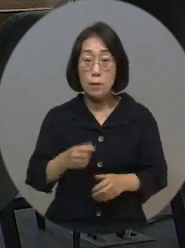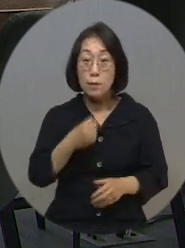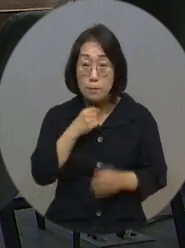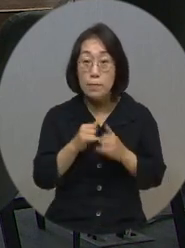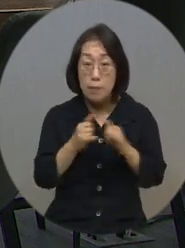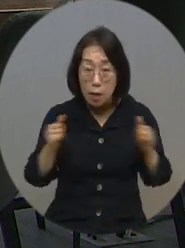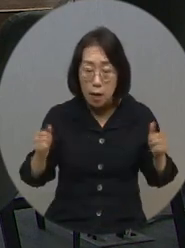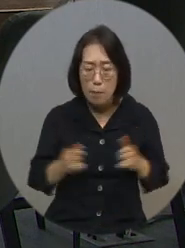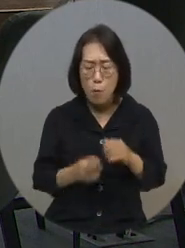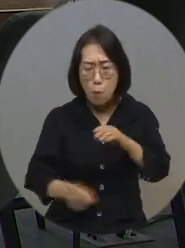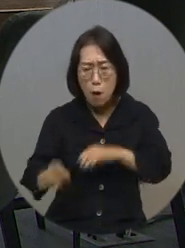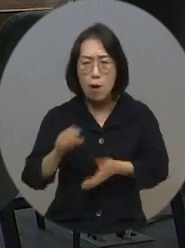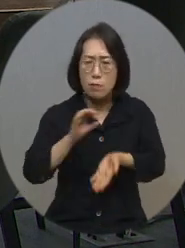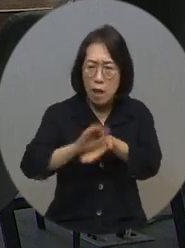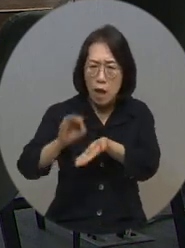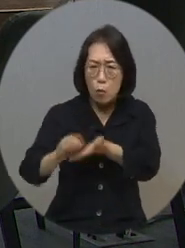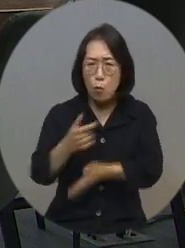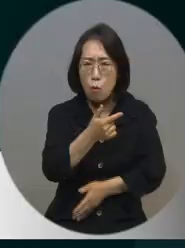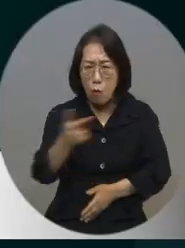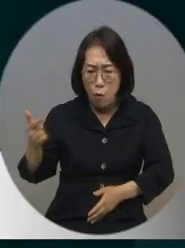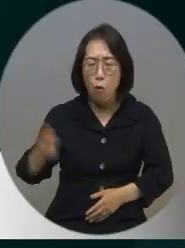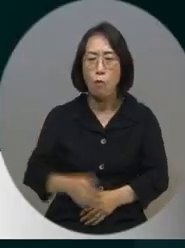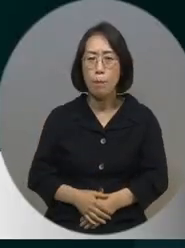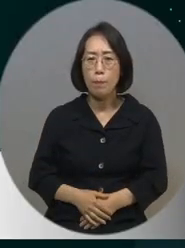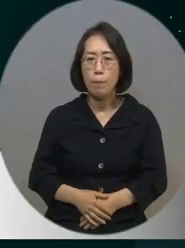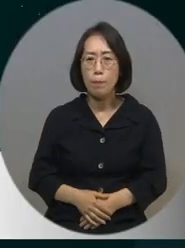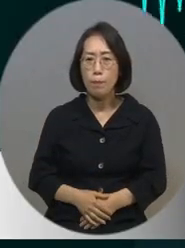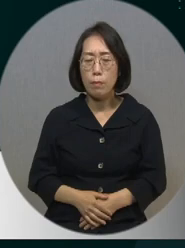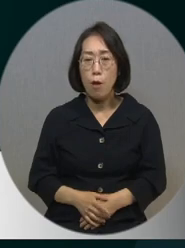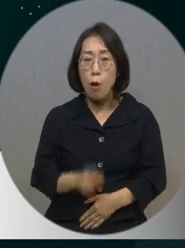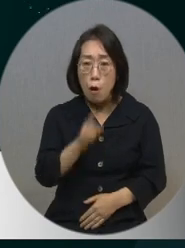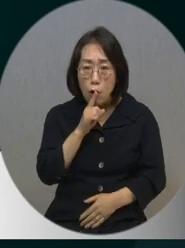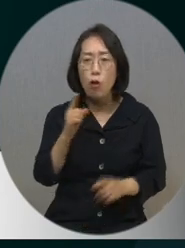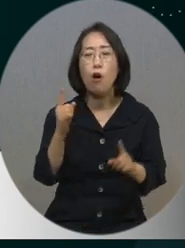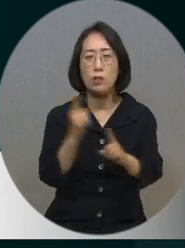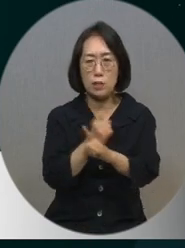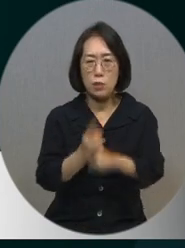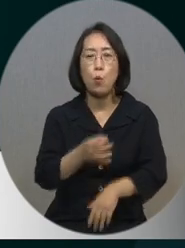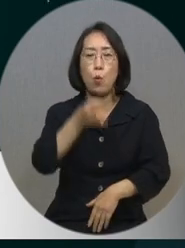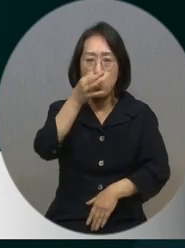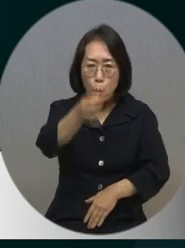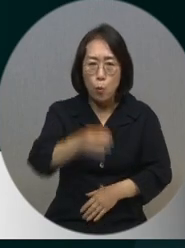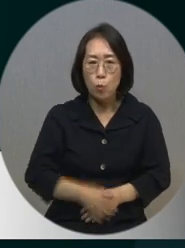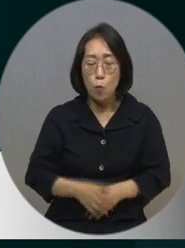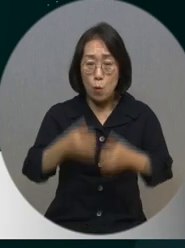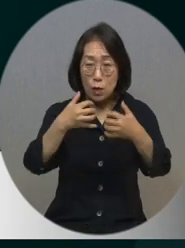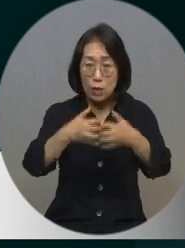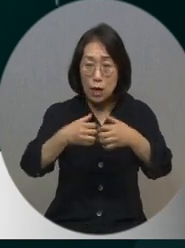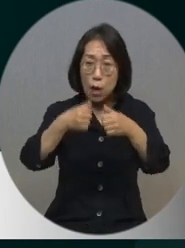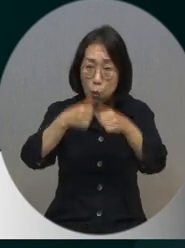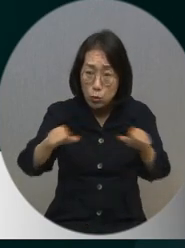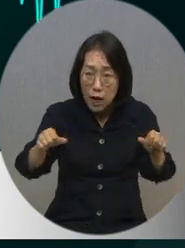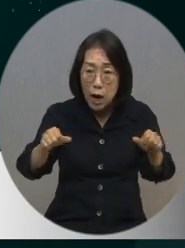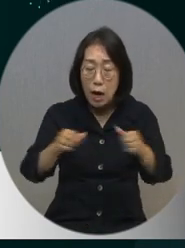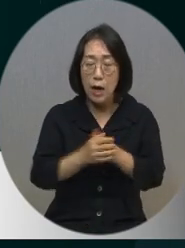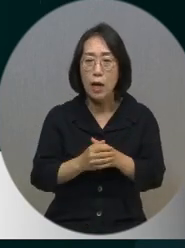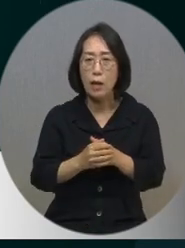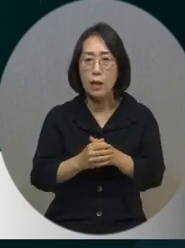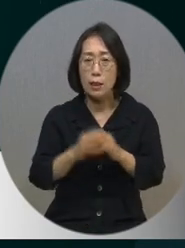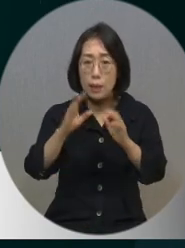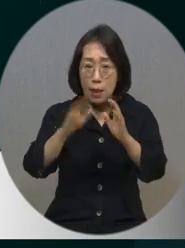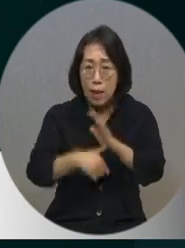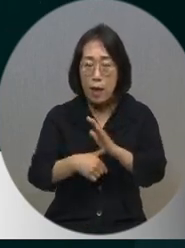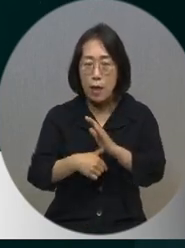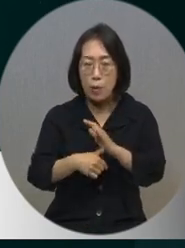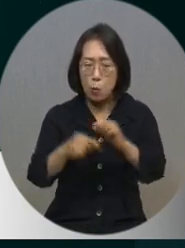기타 비용도 지불해야 합니다. 어느 치료 비용이라든지 또 기계가 고장날 때마다 또